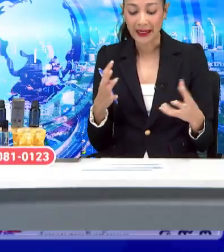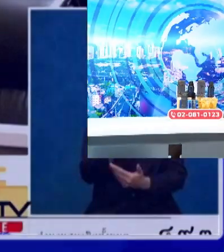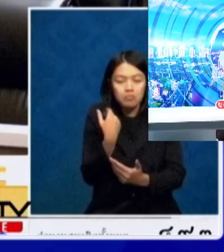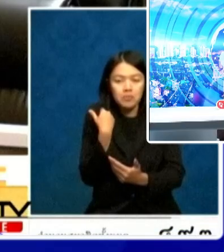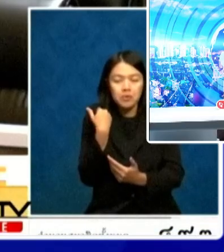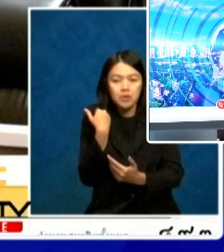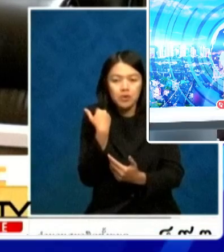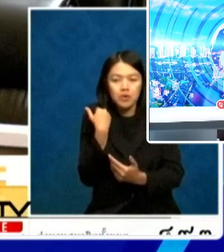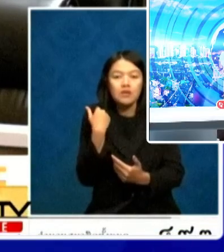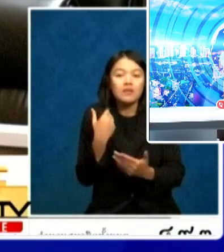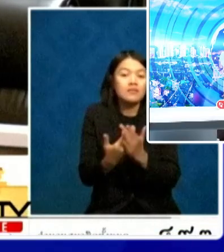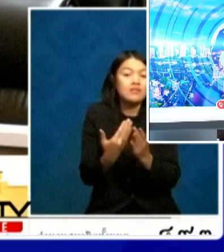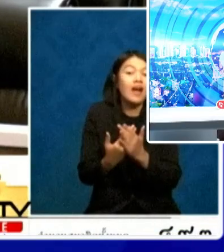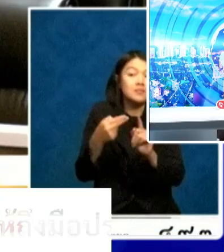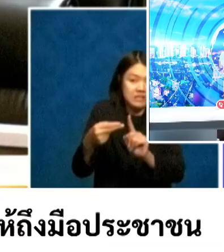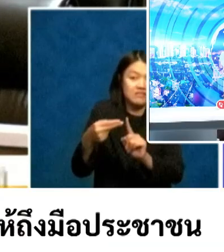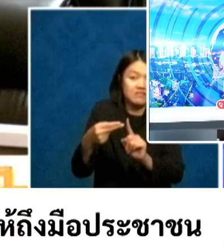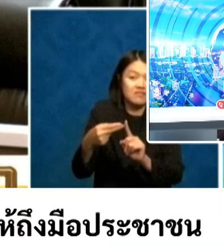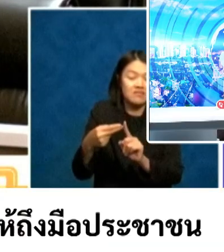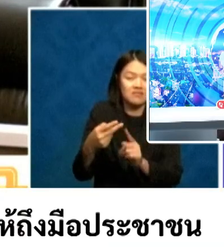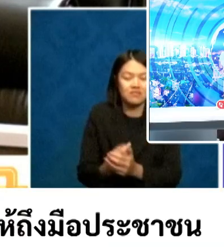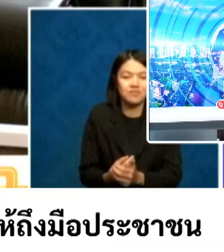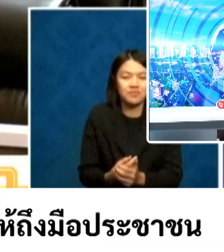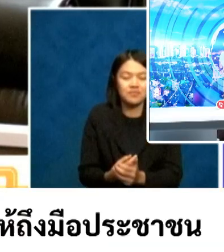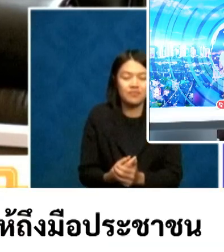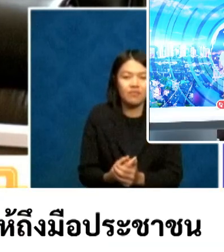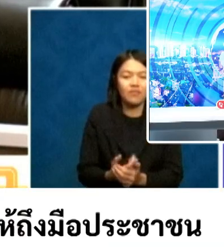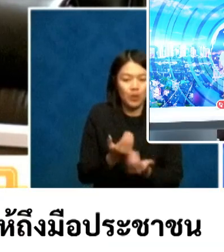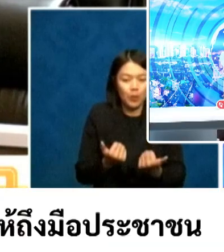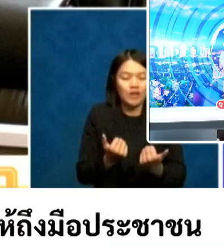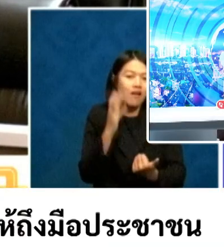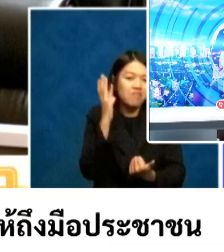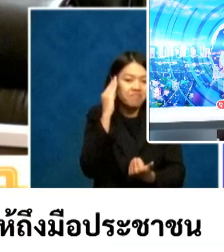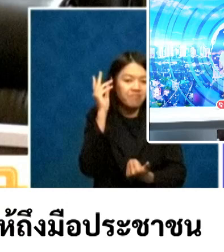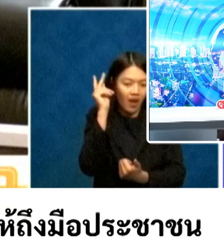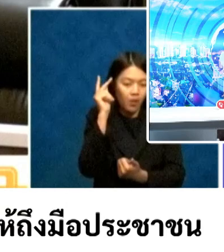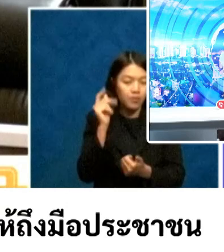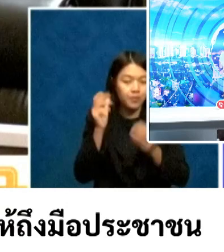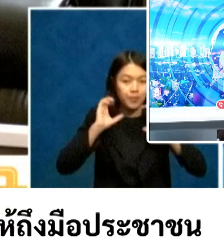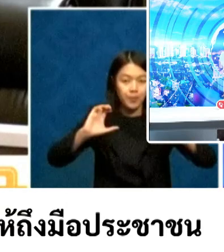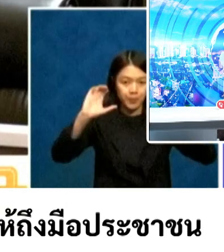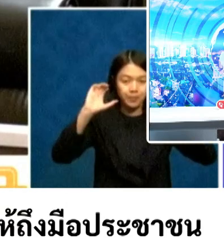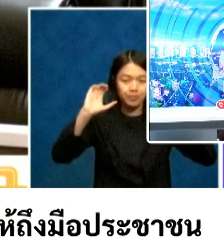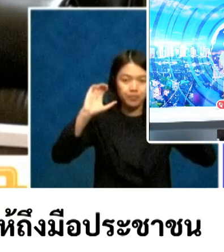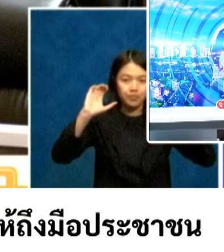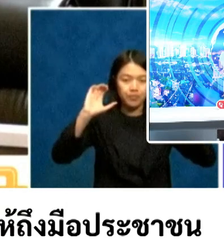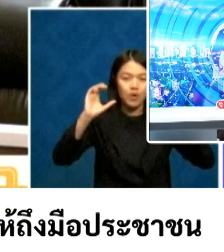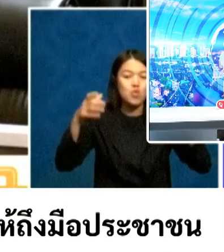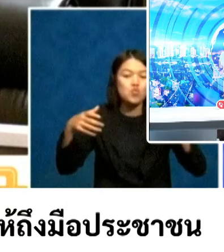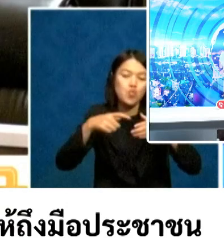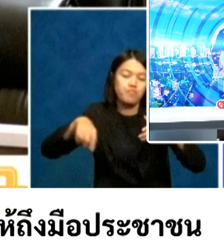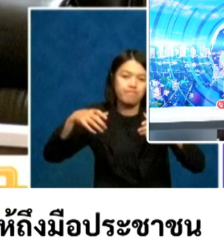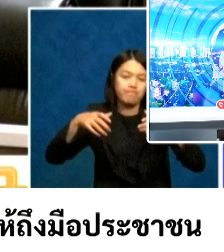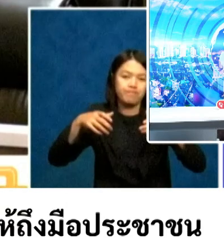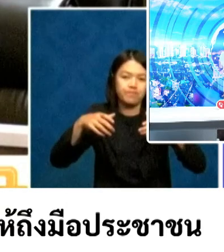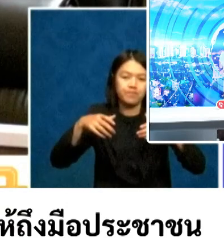างอะไรประมาณนี้ยกตัวอย่างนะคะแต่ว่าตรงนี้ถึงมือตาศิษย์ตาสาที่เขารอคอยมานานวันนี้เขาดีใจมากที่ได้เงินแล้วก็เชื่อว่